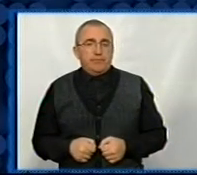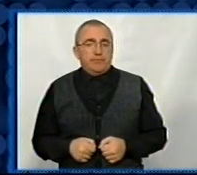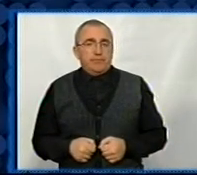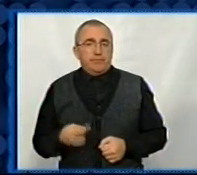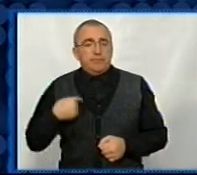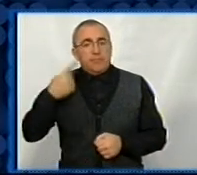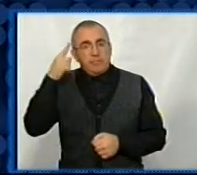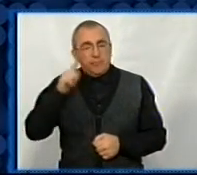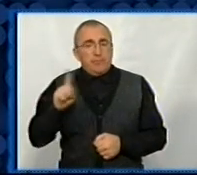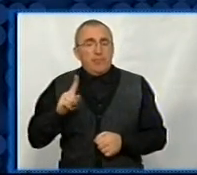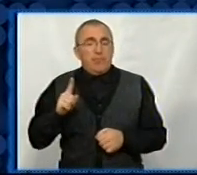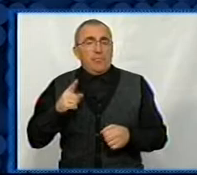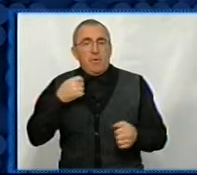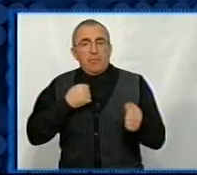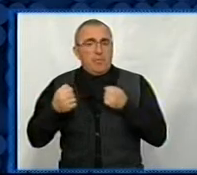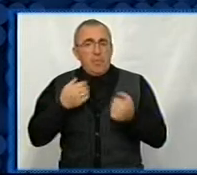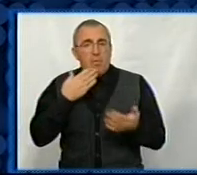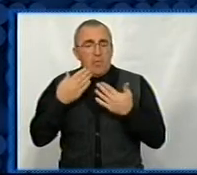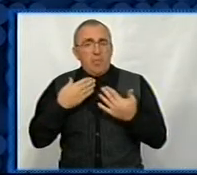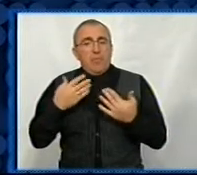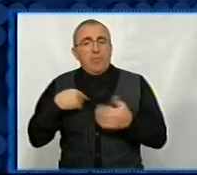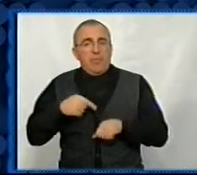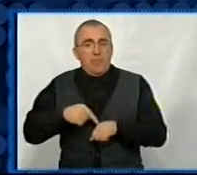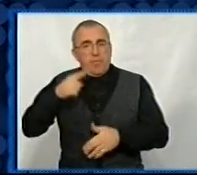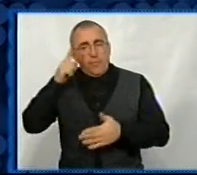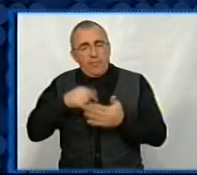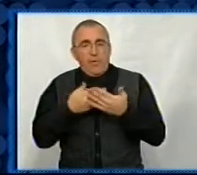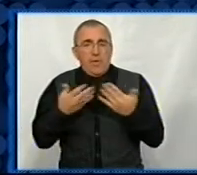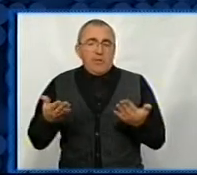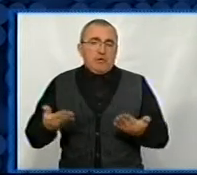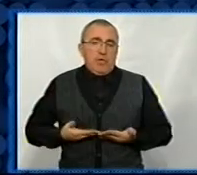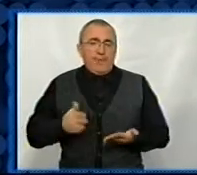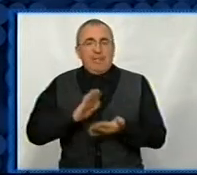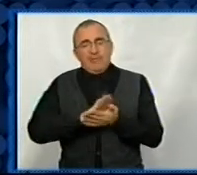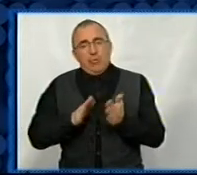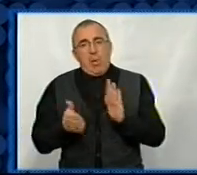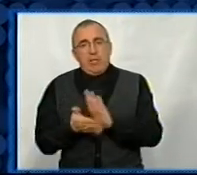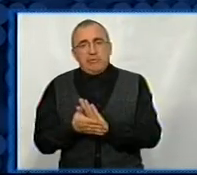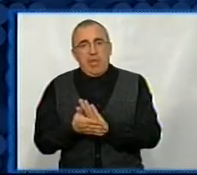Я знаю, що стійка позиція допоможе мені впевнено відчувати себе в різних життєвих ситуаціях.